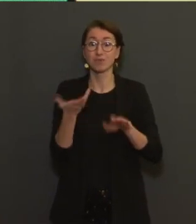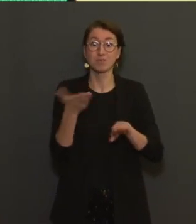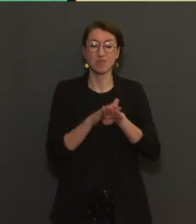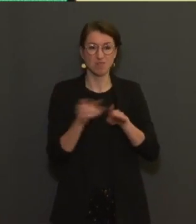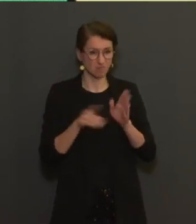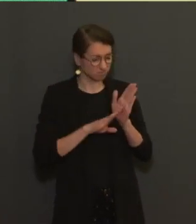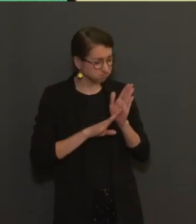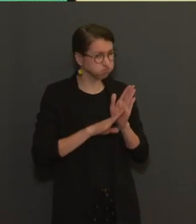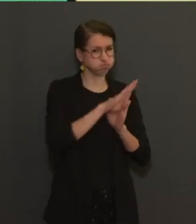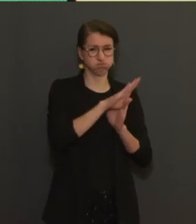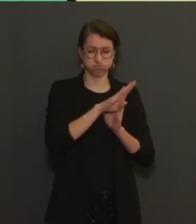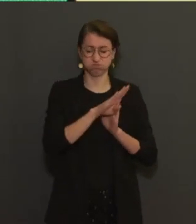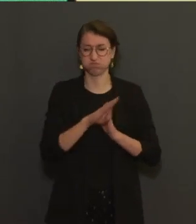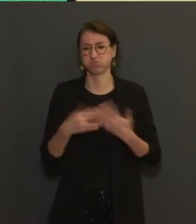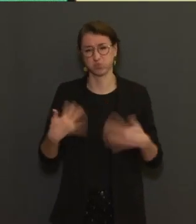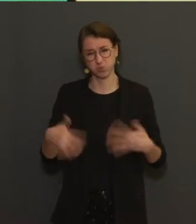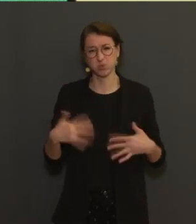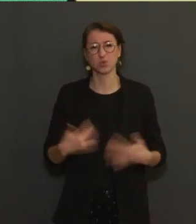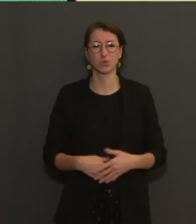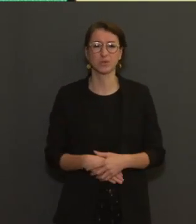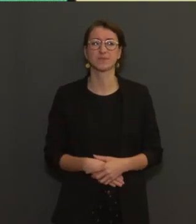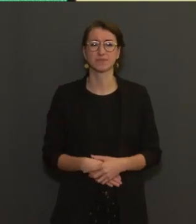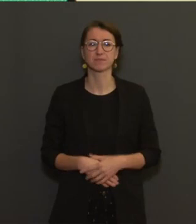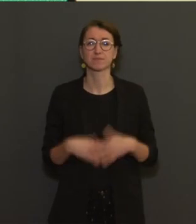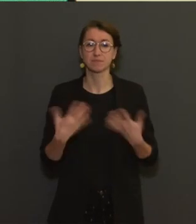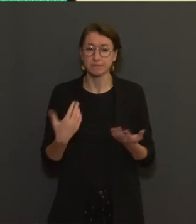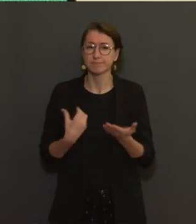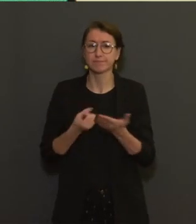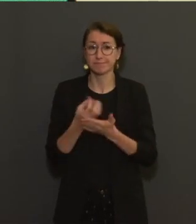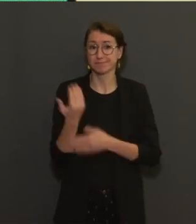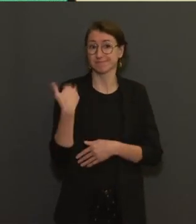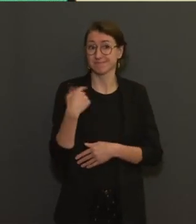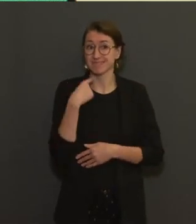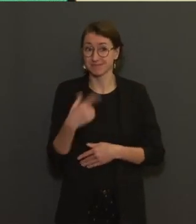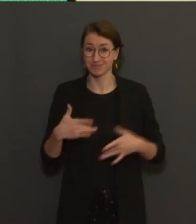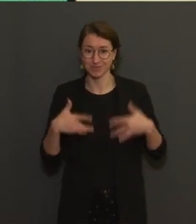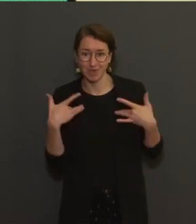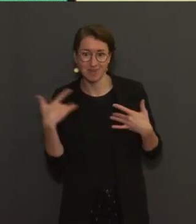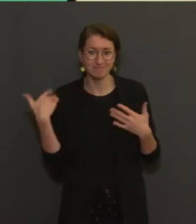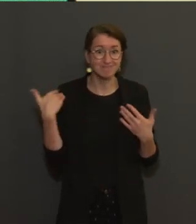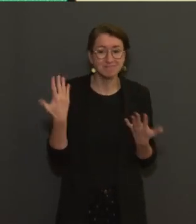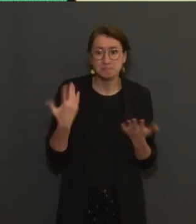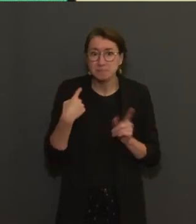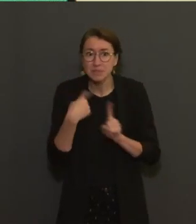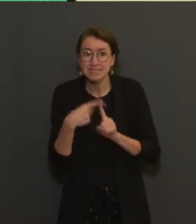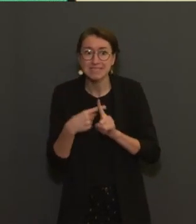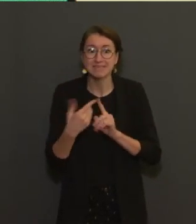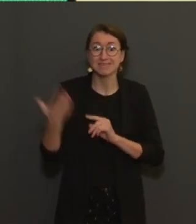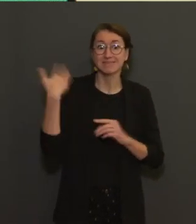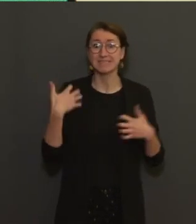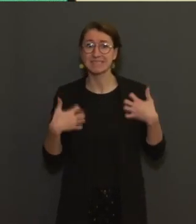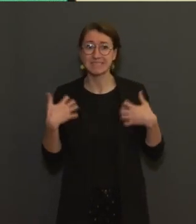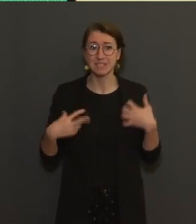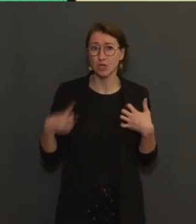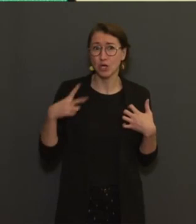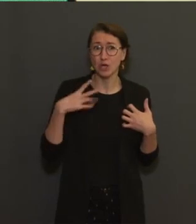Alors, les premières nouvelles qu'on vous donne là sont effectivement des nouvelles positives. Elles sont attendues depuis des semaines. Elles ne doivent pas nous faire oublier